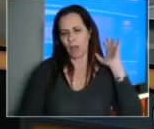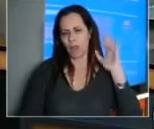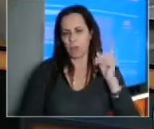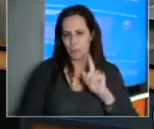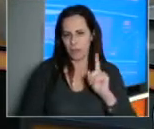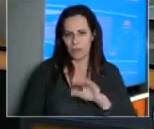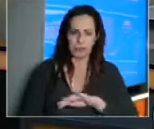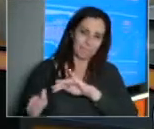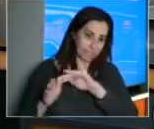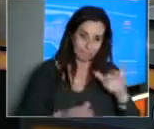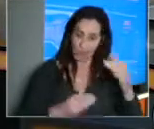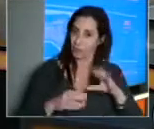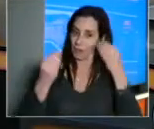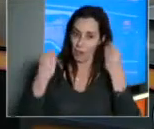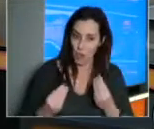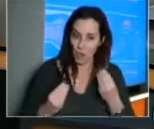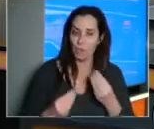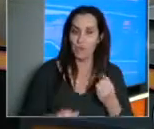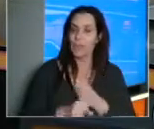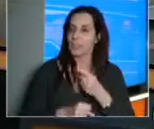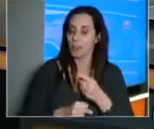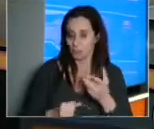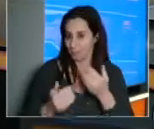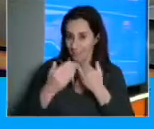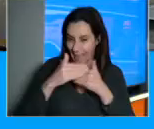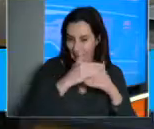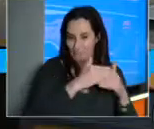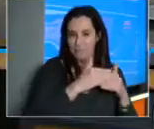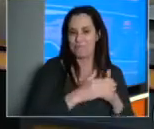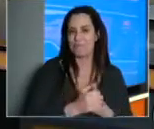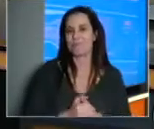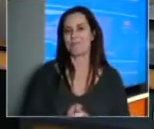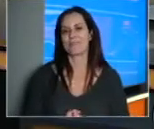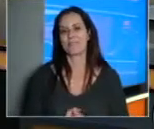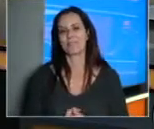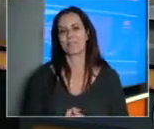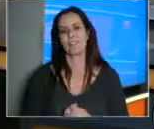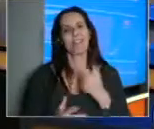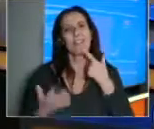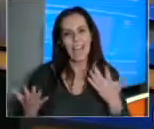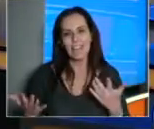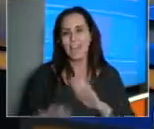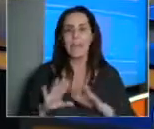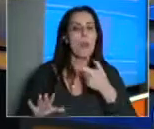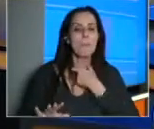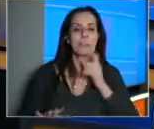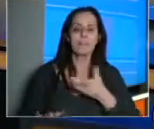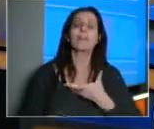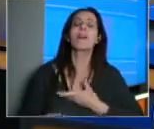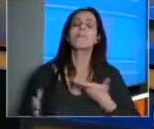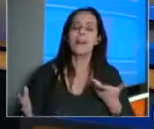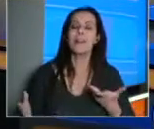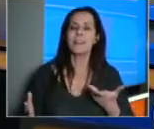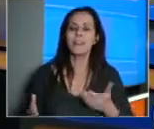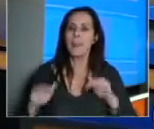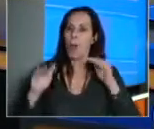ומשער ההשפעות נעבור לשער הפרחים. ועשינו לכם לקט די... איך זה אומרים ככה, אין ברירה, צריך לקבל את הלקט הזה